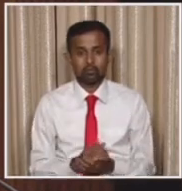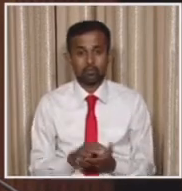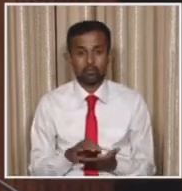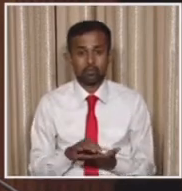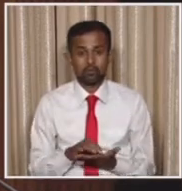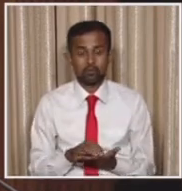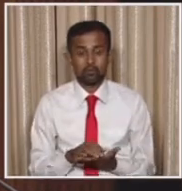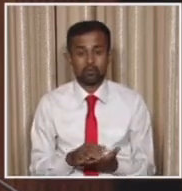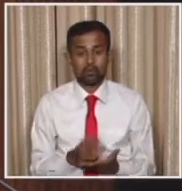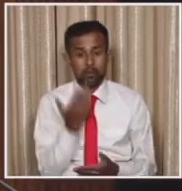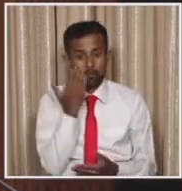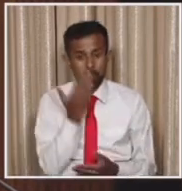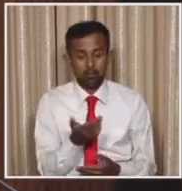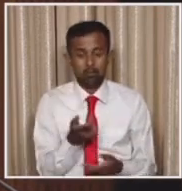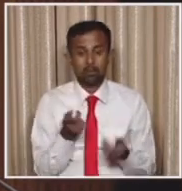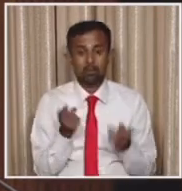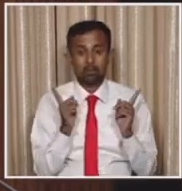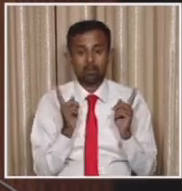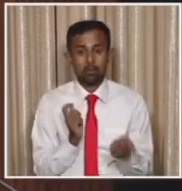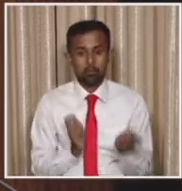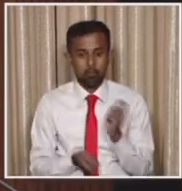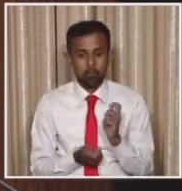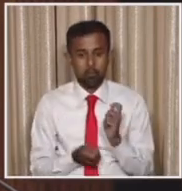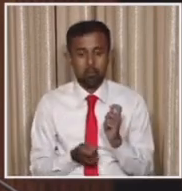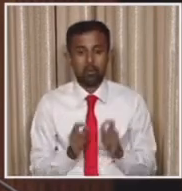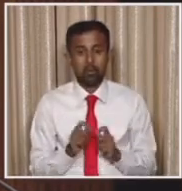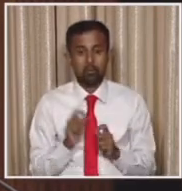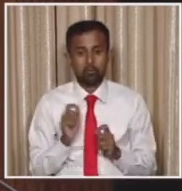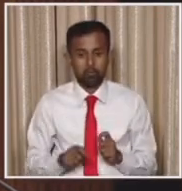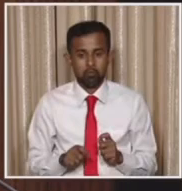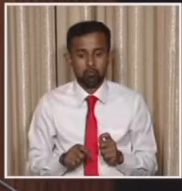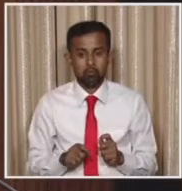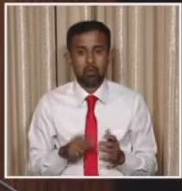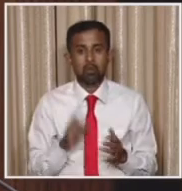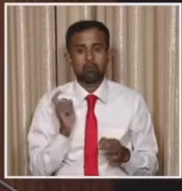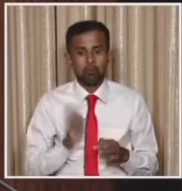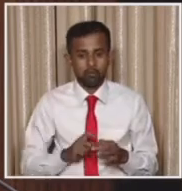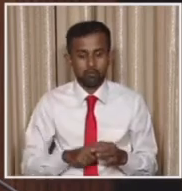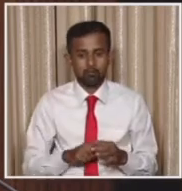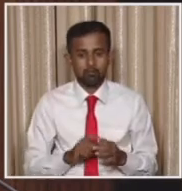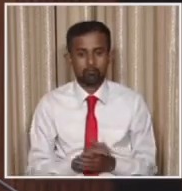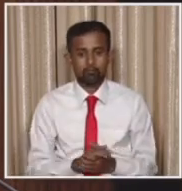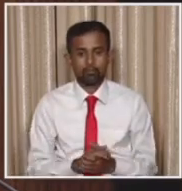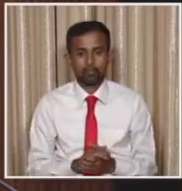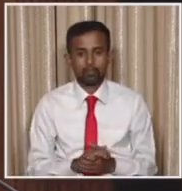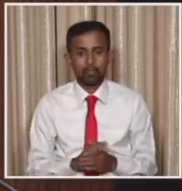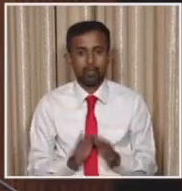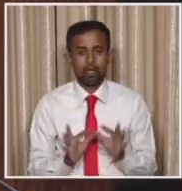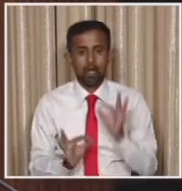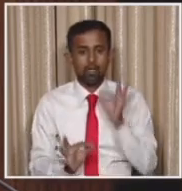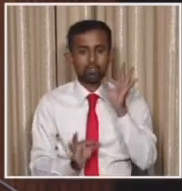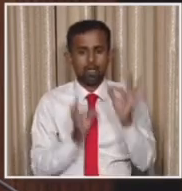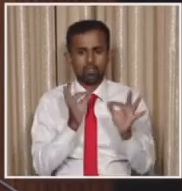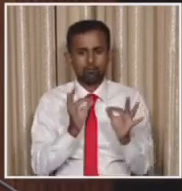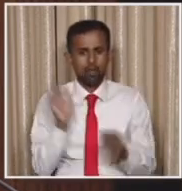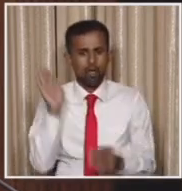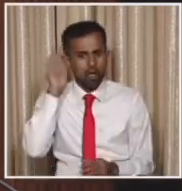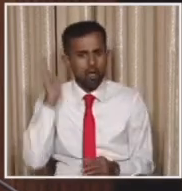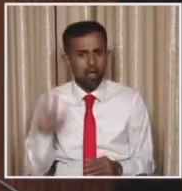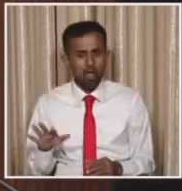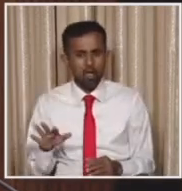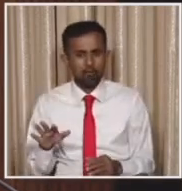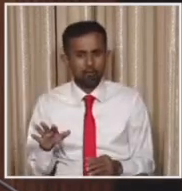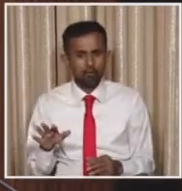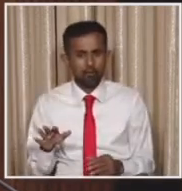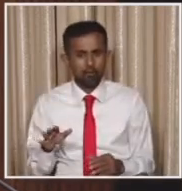තීරණාත්මක කඩපතක් තමයි මේ ක්‍රිකට් බෝඩ් එක සහ ක්‍රිකට් පාලක මණ්ඩලය සම්බන්ධ වෙන මේ කාරණාව අපේ ගමේ කතාවක් තියෙනවා අමරීර